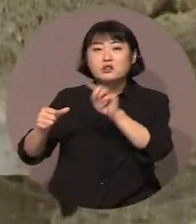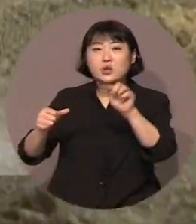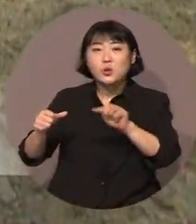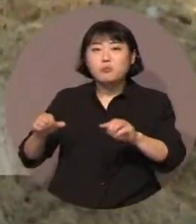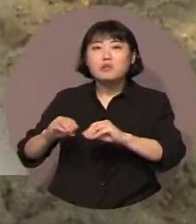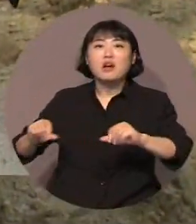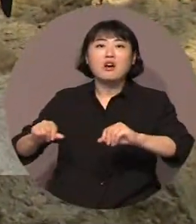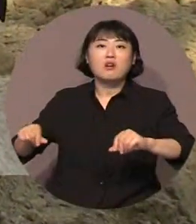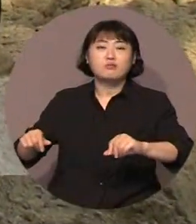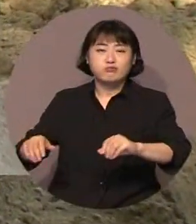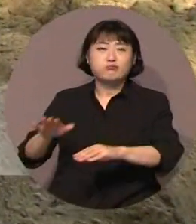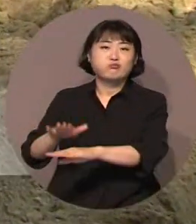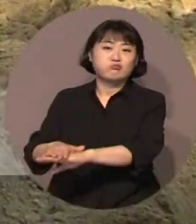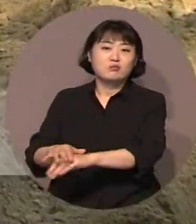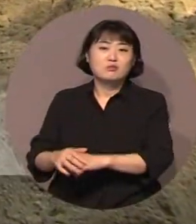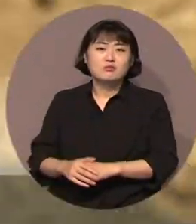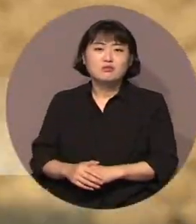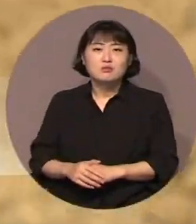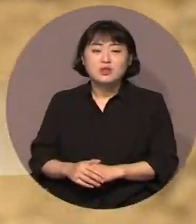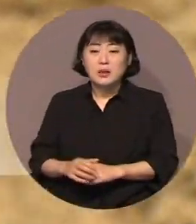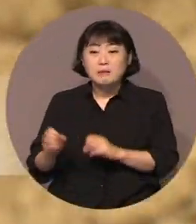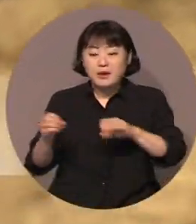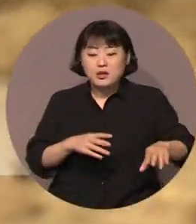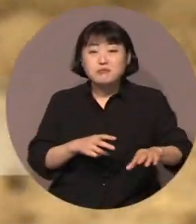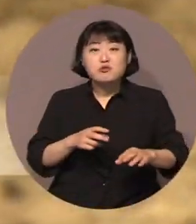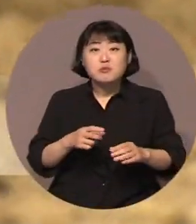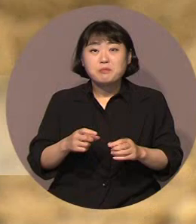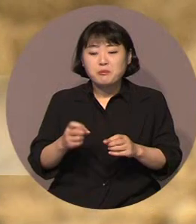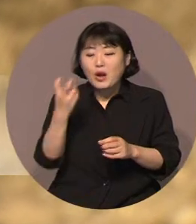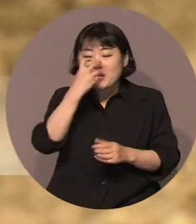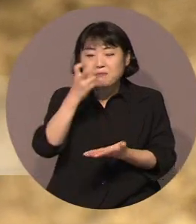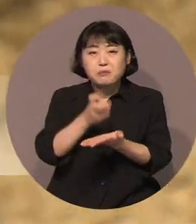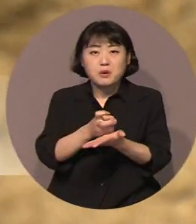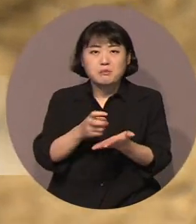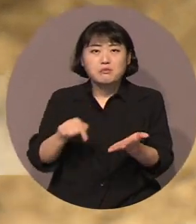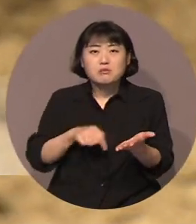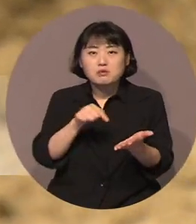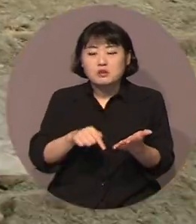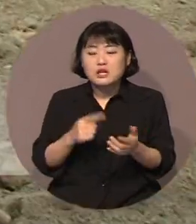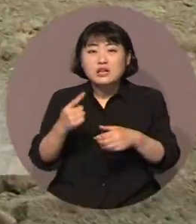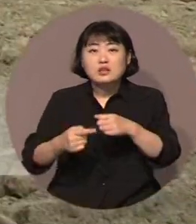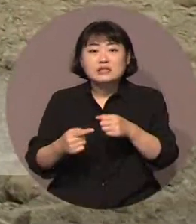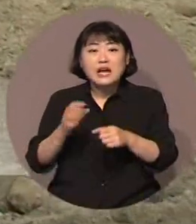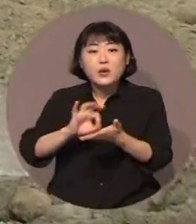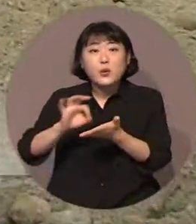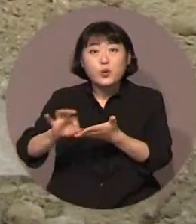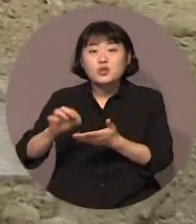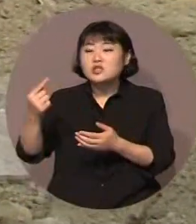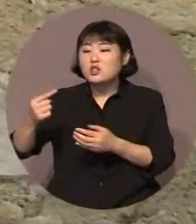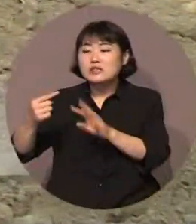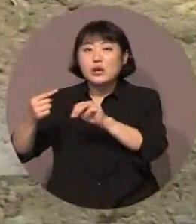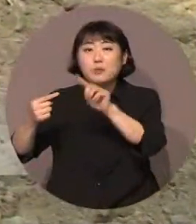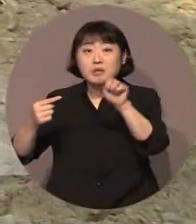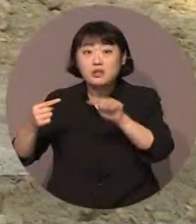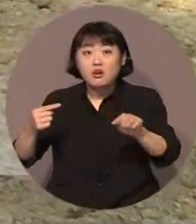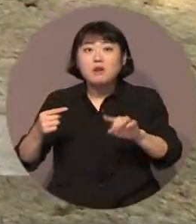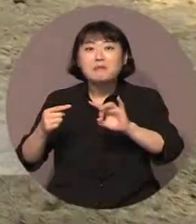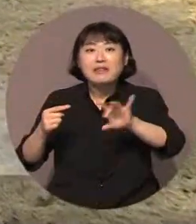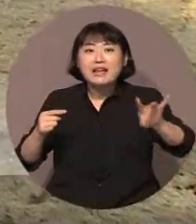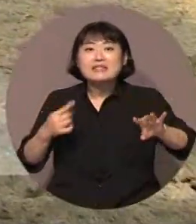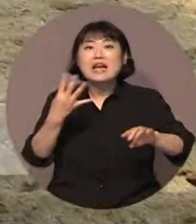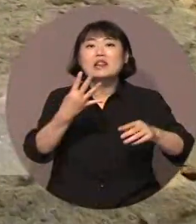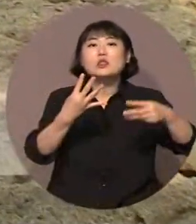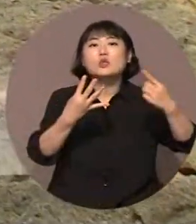부지에 뒀습니다. 폐기물 관리법상 부숙토 연간 사용량은 1,000제곱미터당 4톤까지로 제한하고